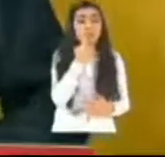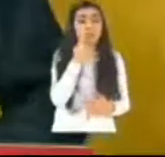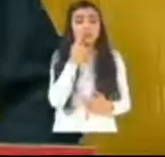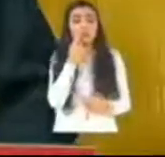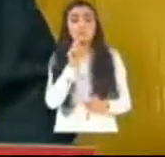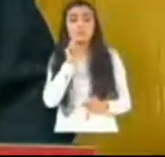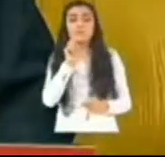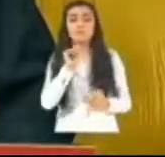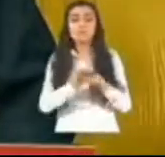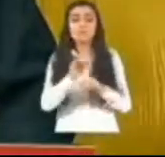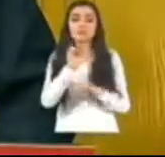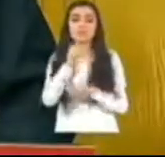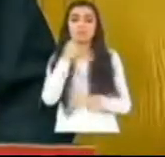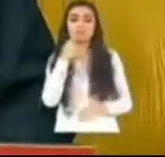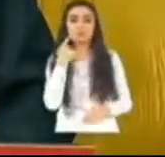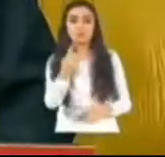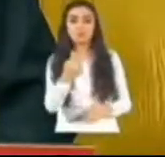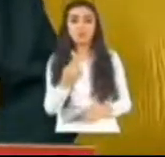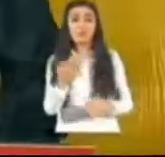mutlaka yaşayacaktır.